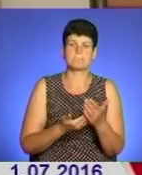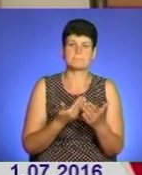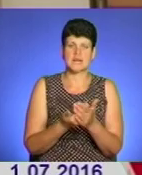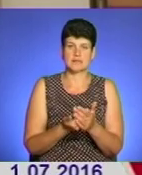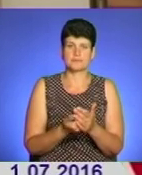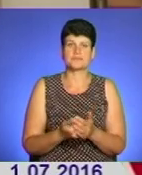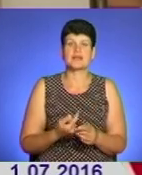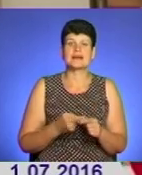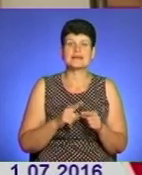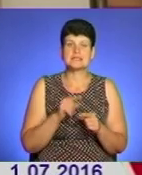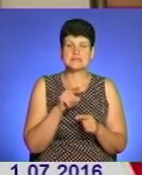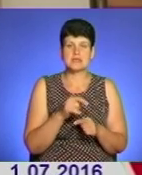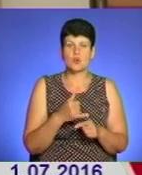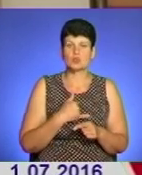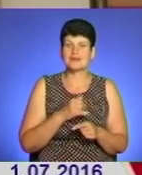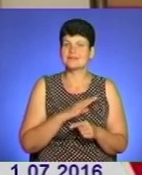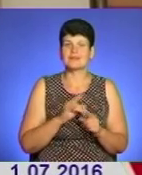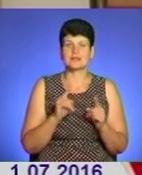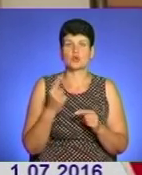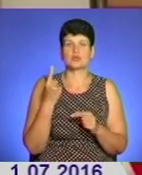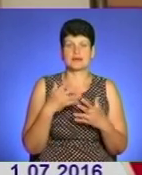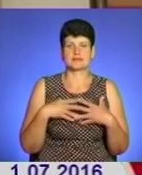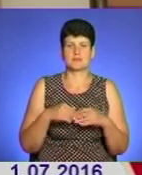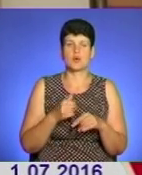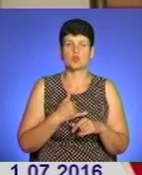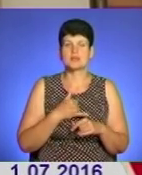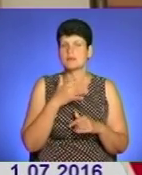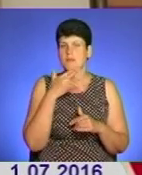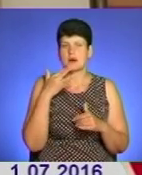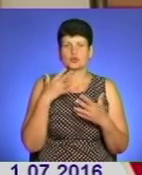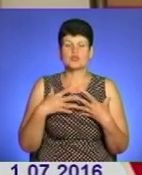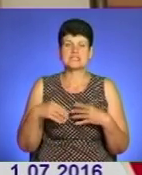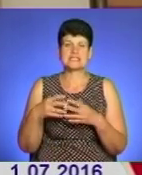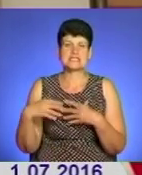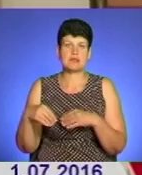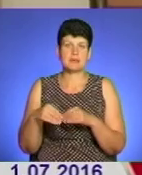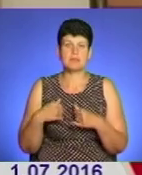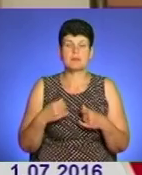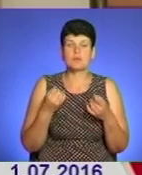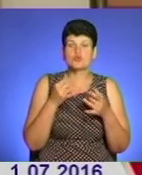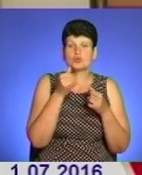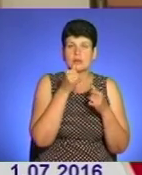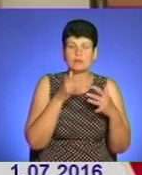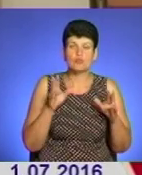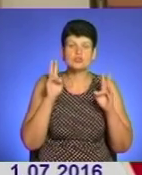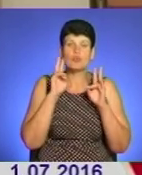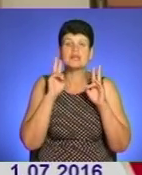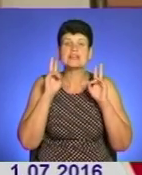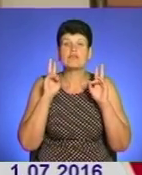нас не тільки одна така сім'я, в нас є дуже багато таких сімей, але ми просто не можемо і не вміємо